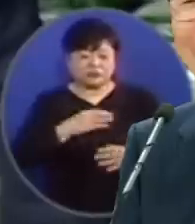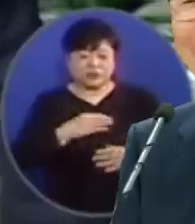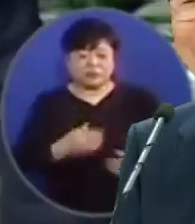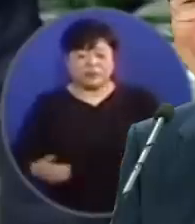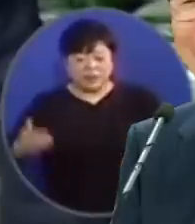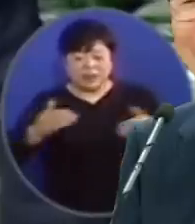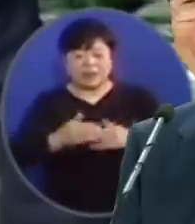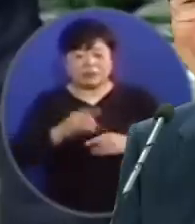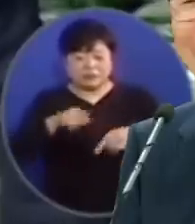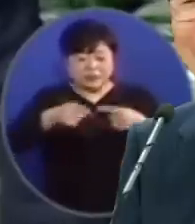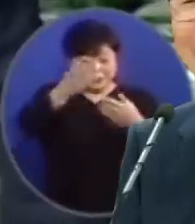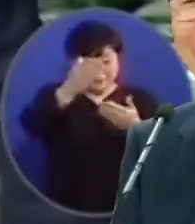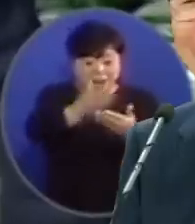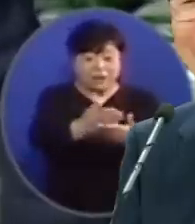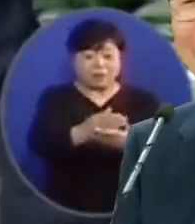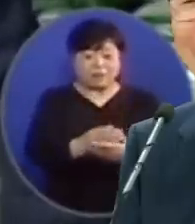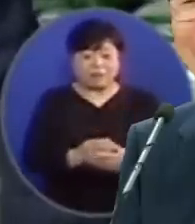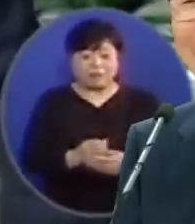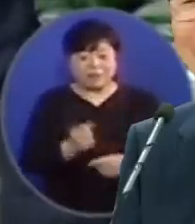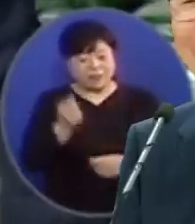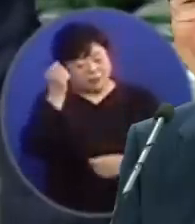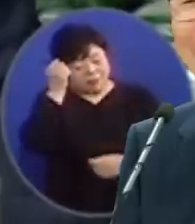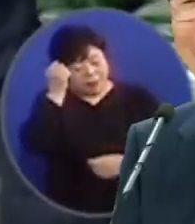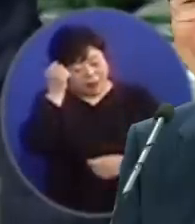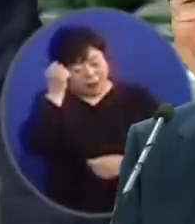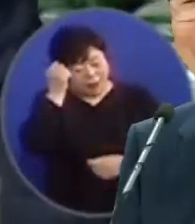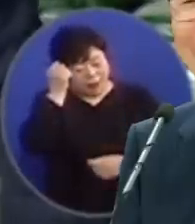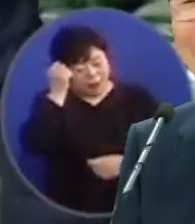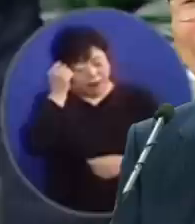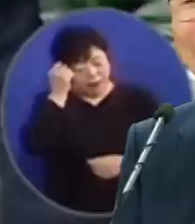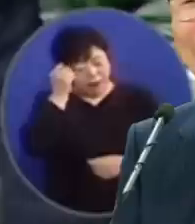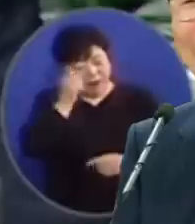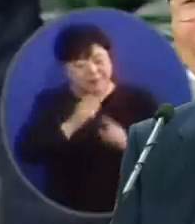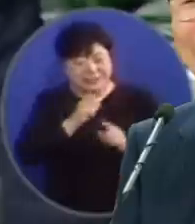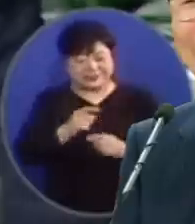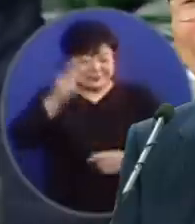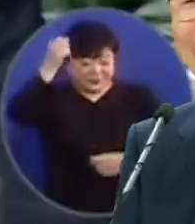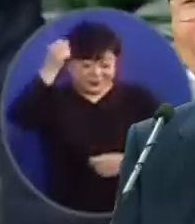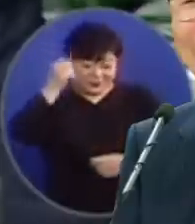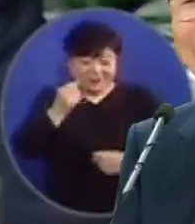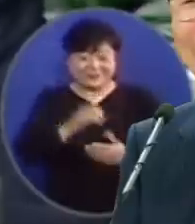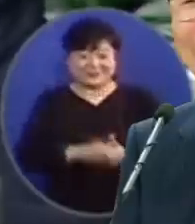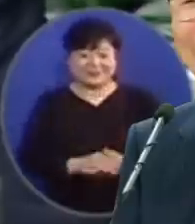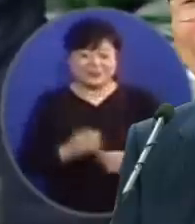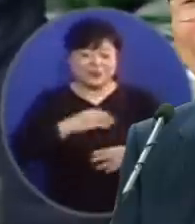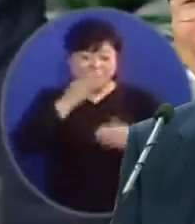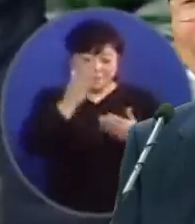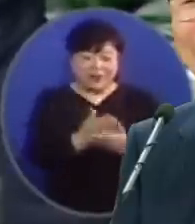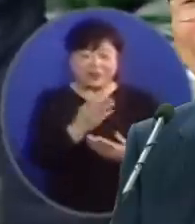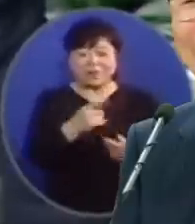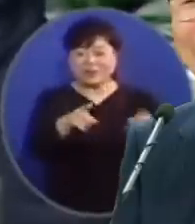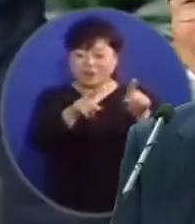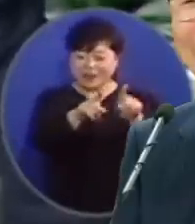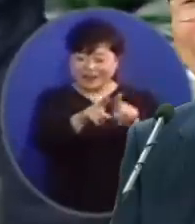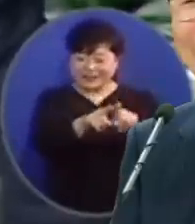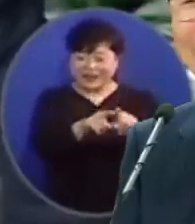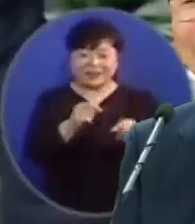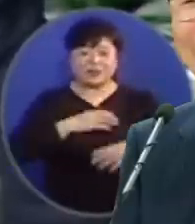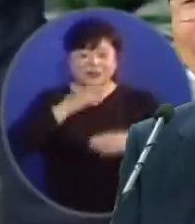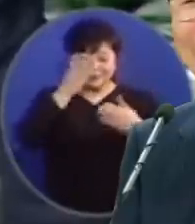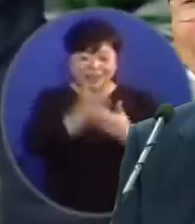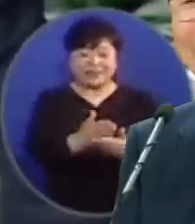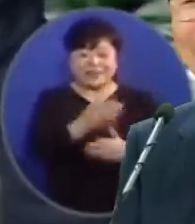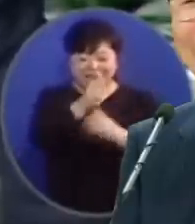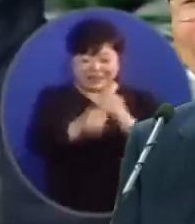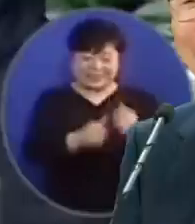안고 들어가지 마십시오. 벽에 베자 말자 여러분 성경을 외우십시오. 두려워 말라, 내가 너와 함께하며라. 놀라지 말라,